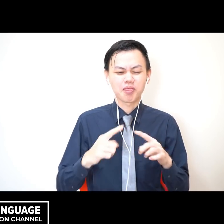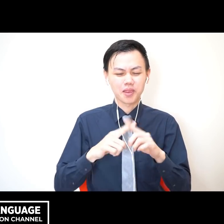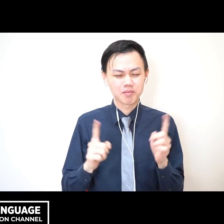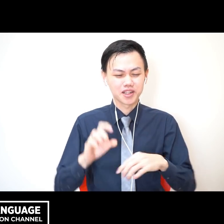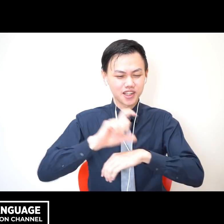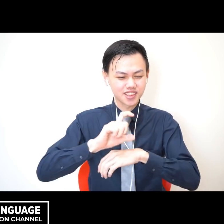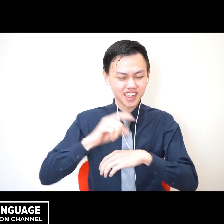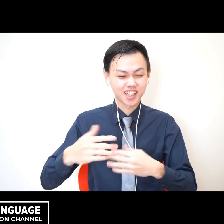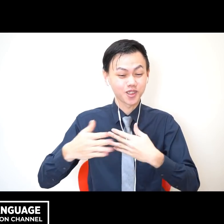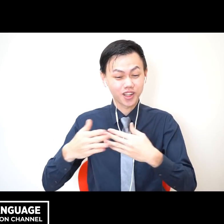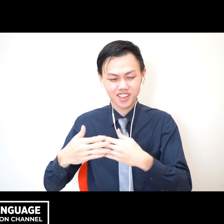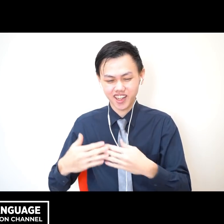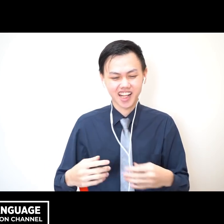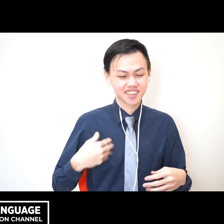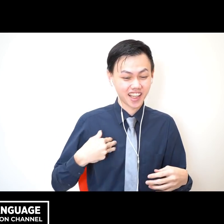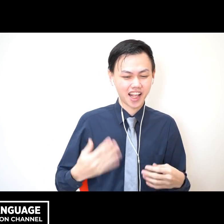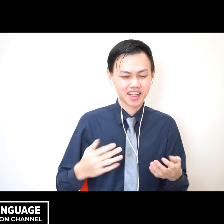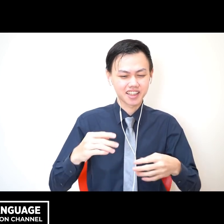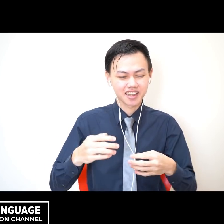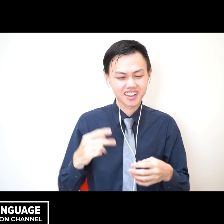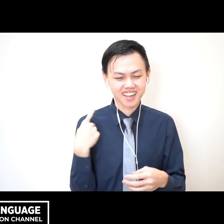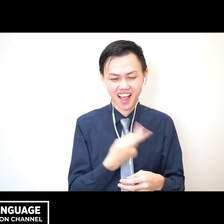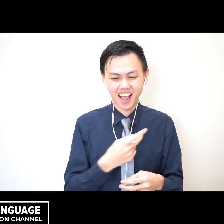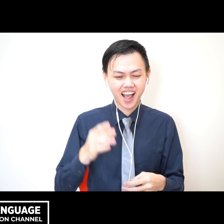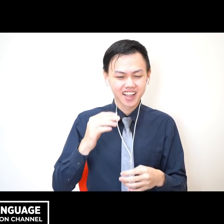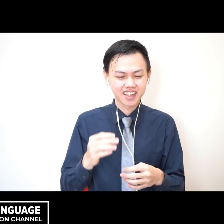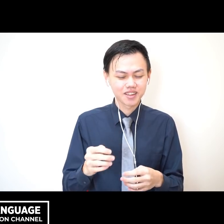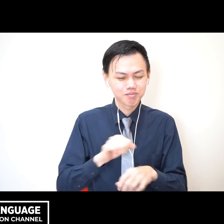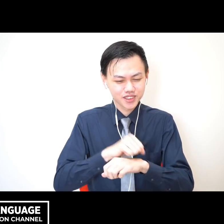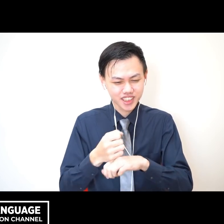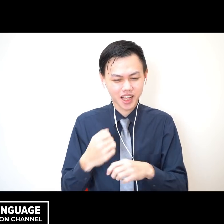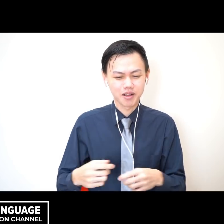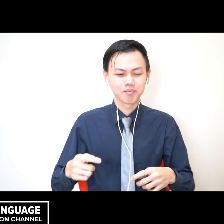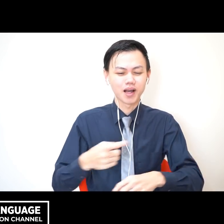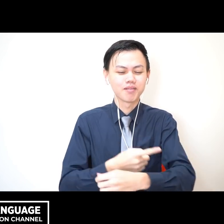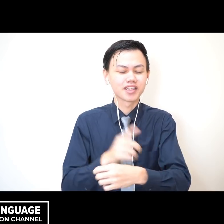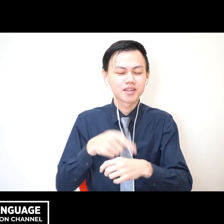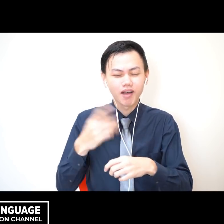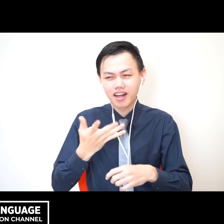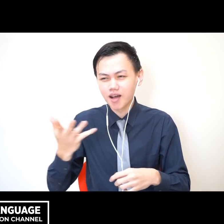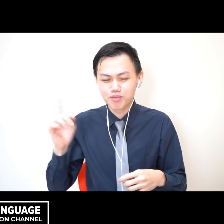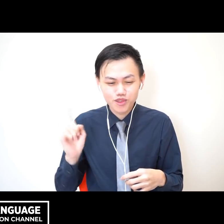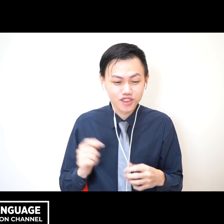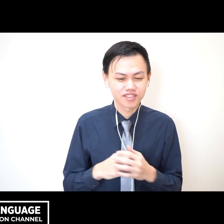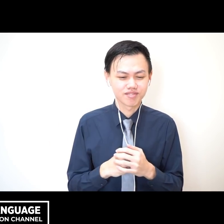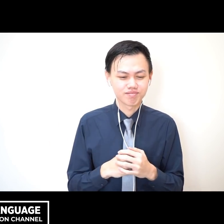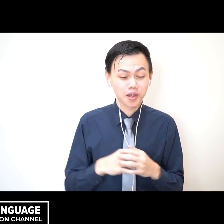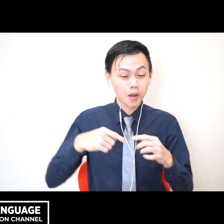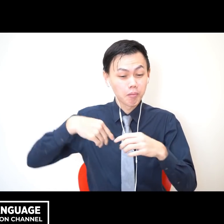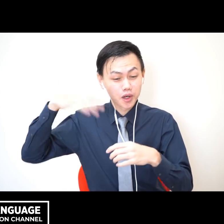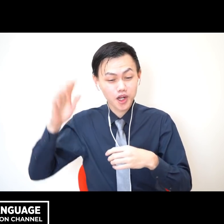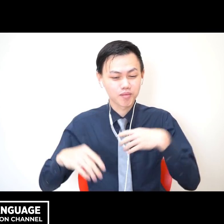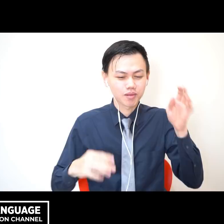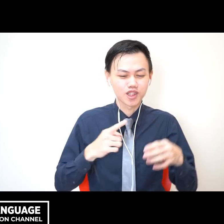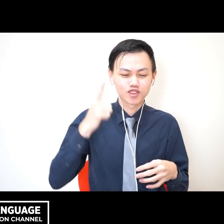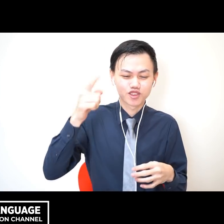menjadi garam dan terang kemanapun kita pergi dan menunjukkan kasih Tuhan kita Yesus Kristus di tengah-tengah dunia yang